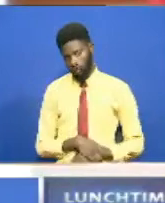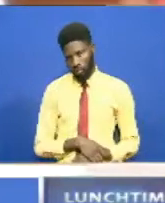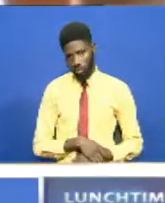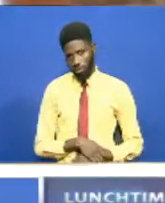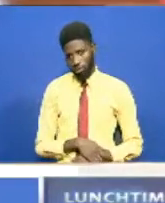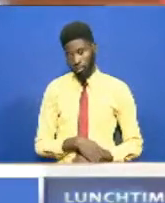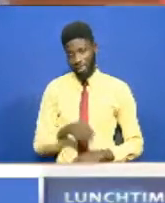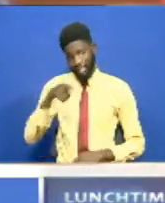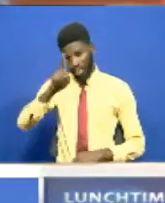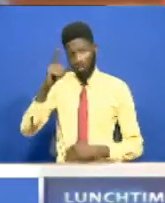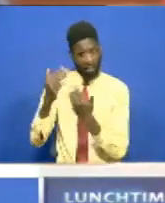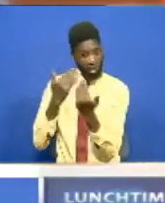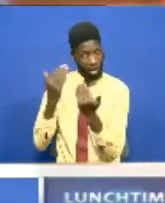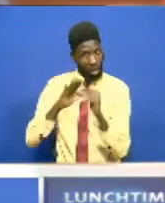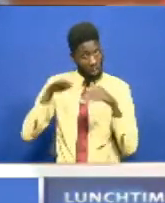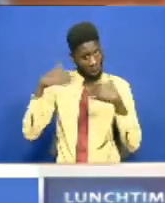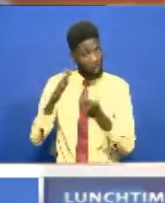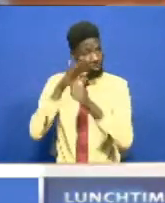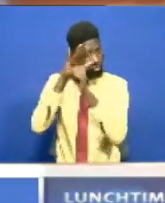Mutalinda ama hamulindi?